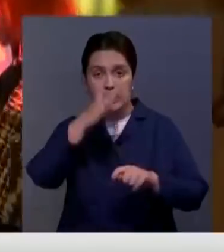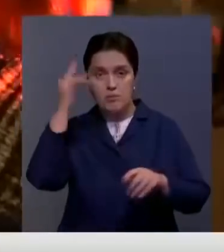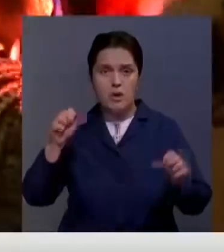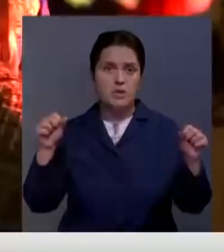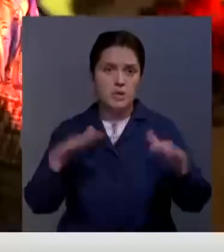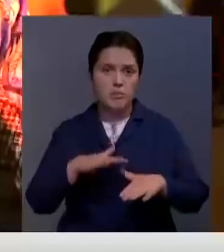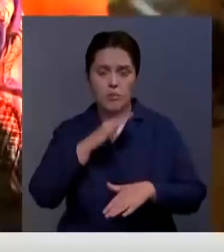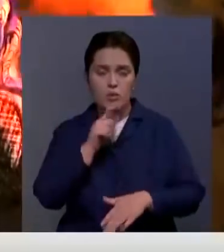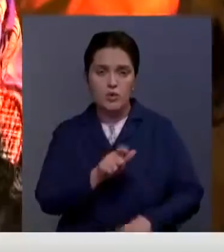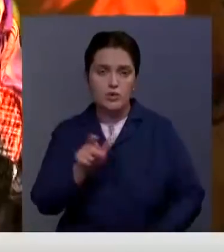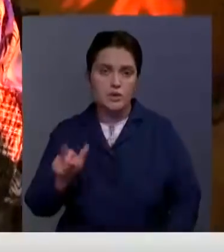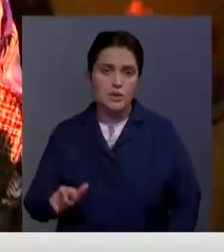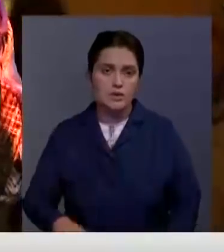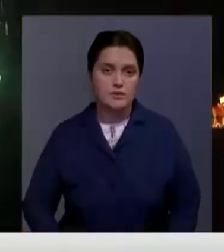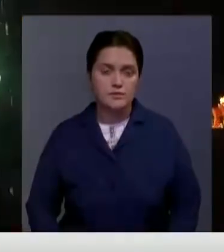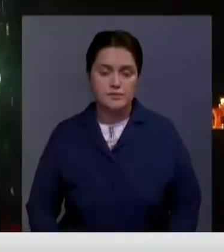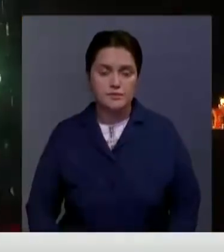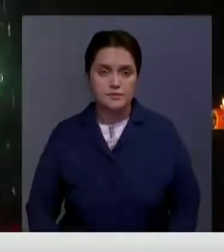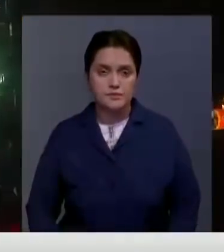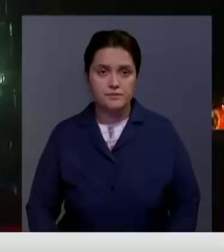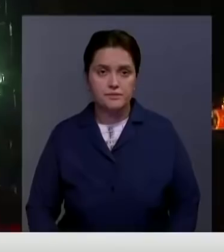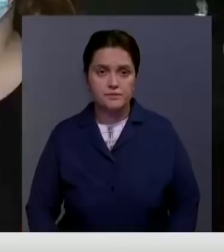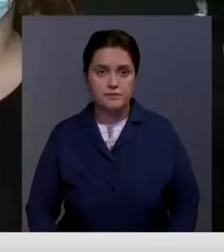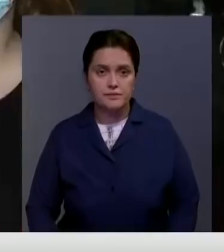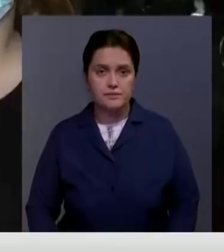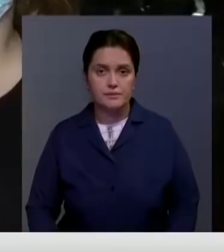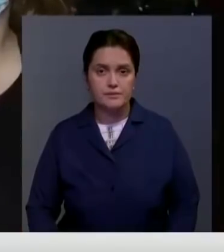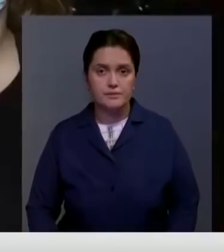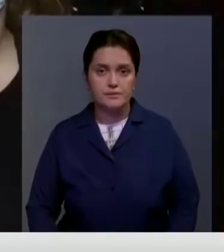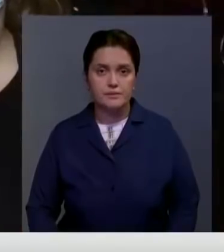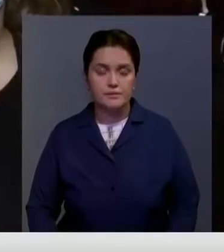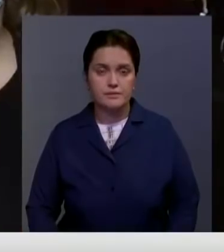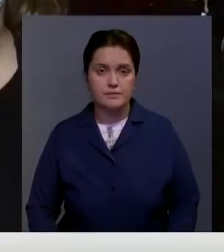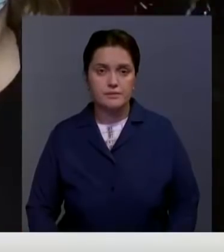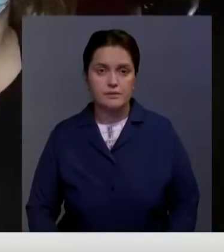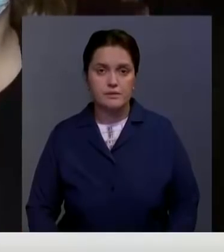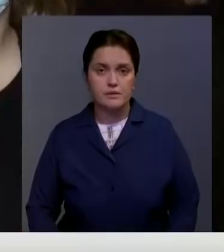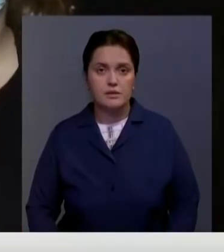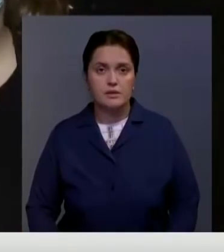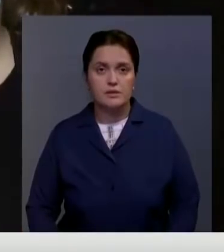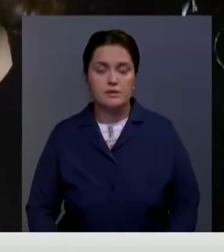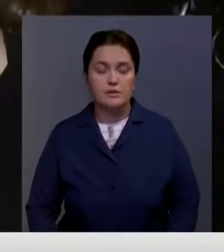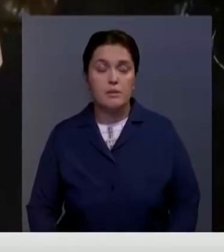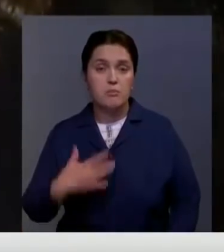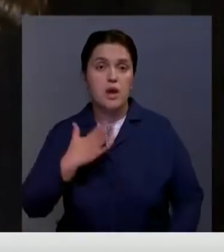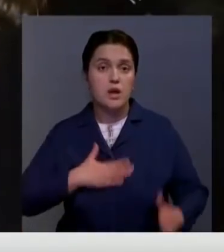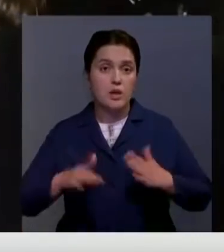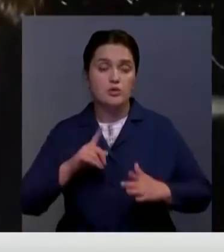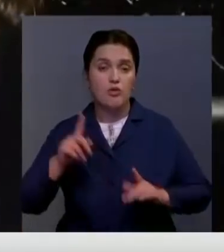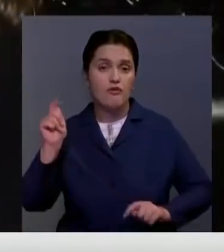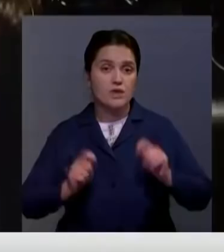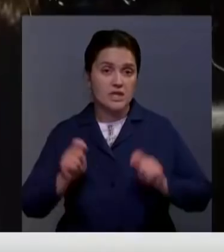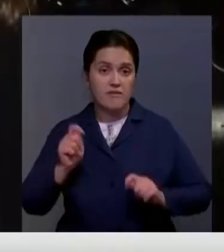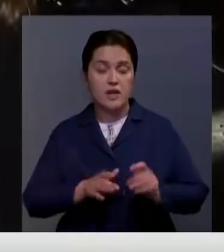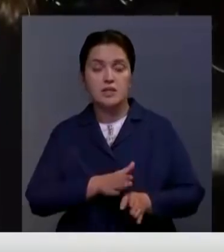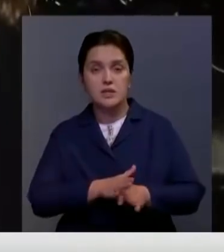тысячи горожан и гостей. Мы рады, что фестиваль